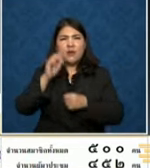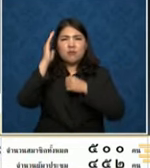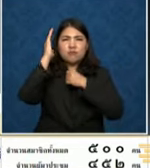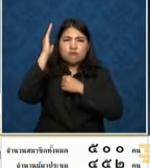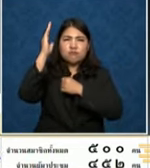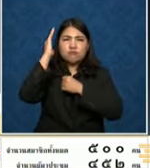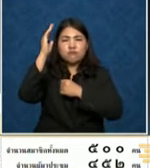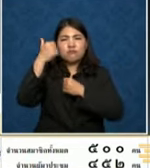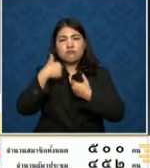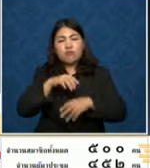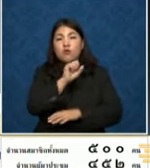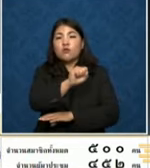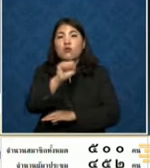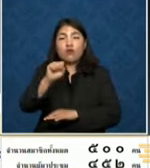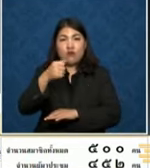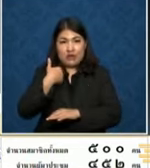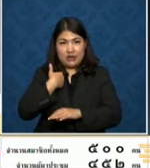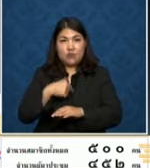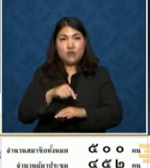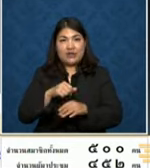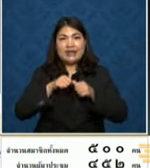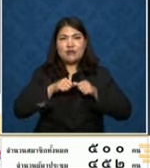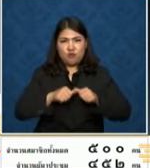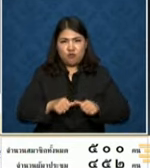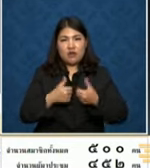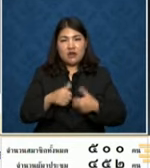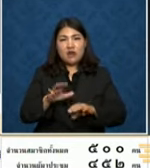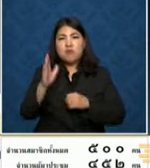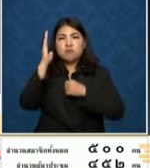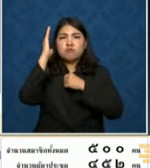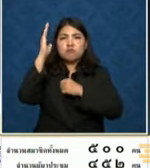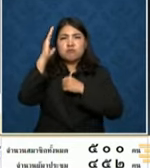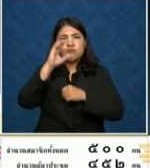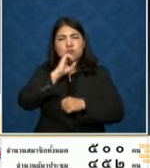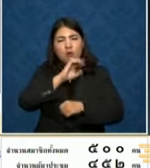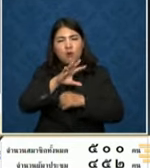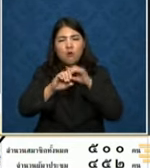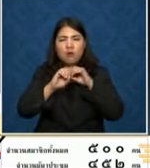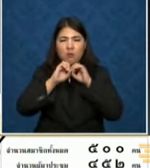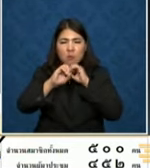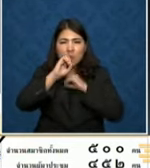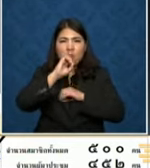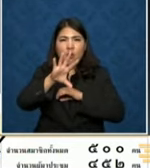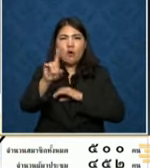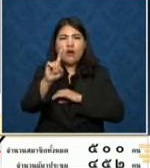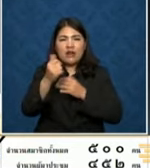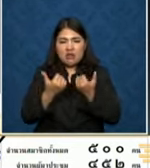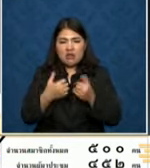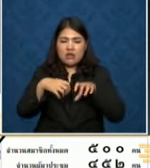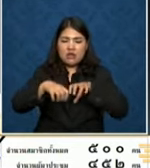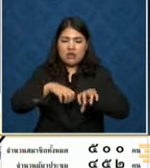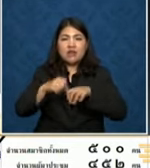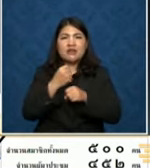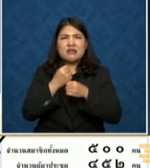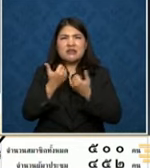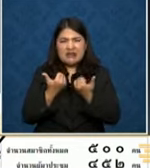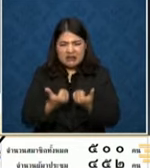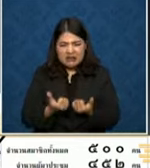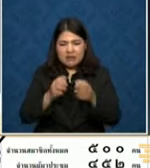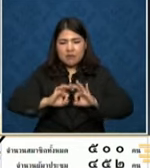ไว้ส.ส.หลายท่านที่อยู่ในสภาเนี่ยท่านก็ไปปราศัยว่าเราจะทำเรื่องนี้ดังนั้นสิ่งเหล่านี้เราศึกษาแล้ว